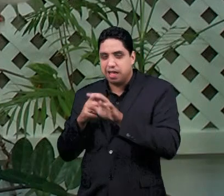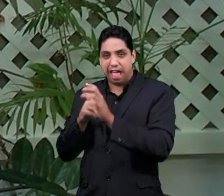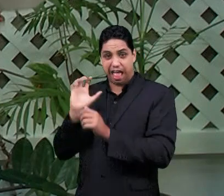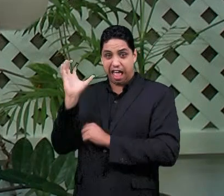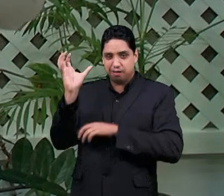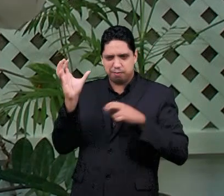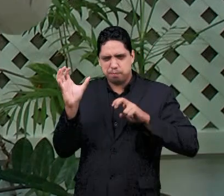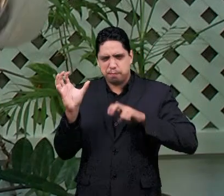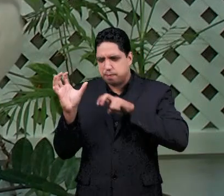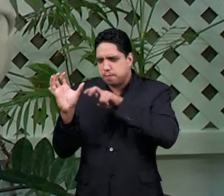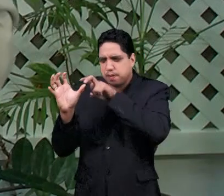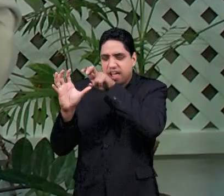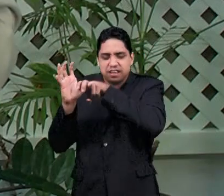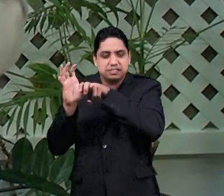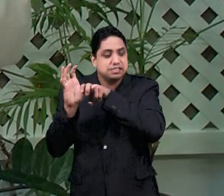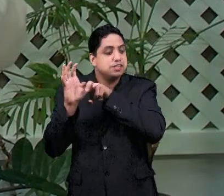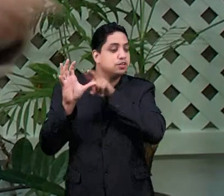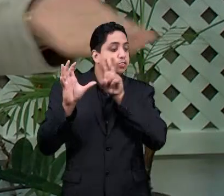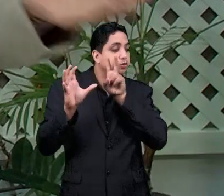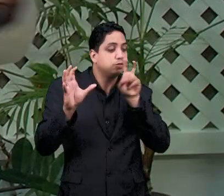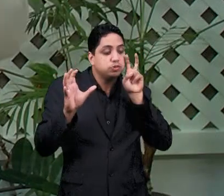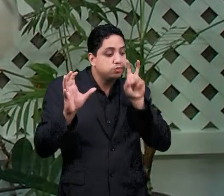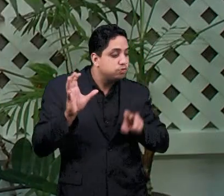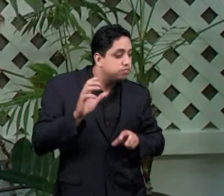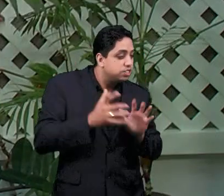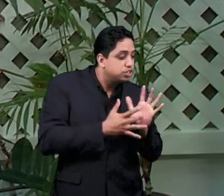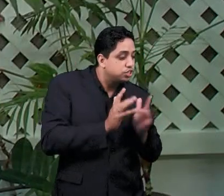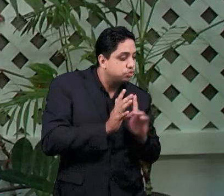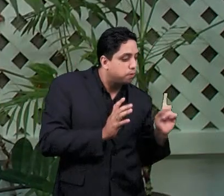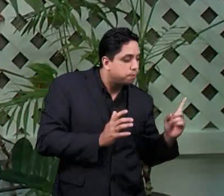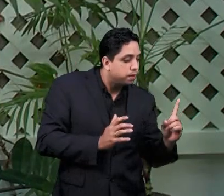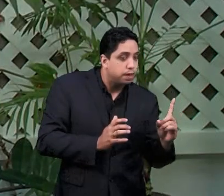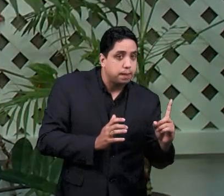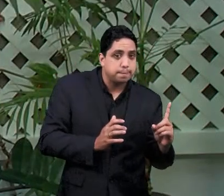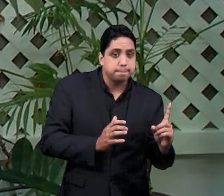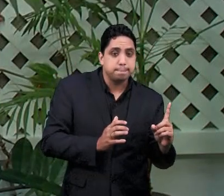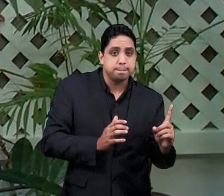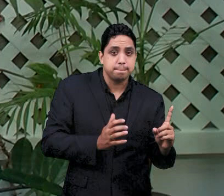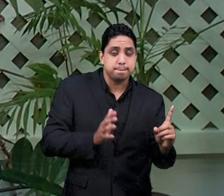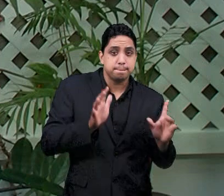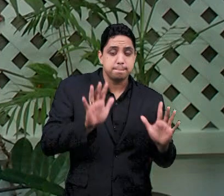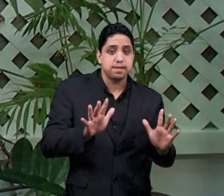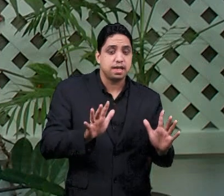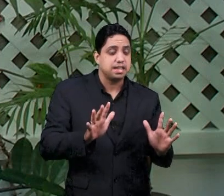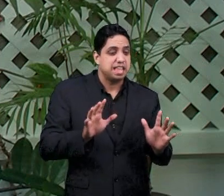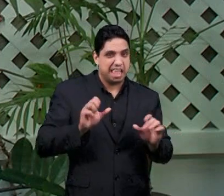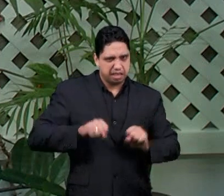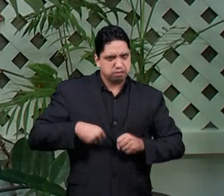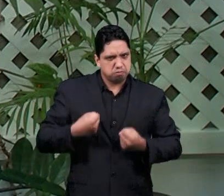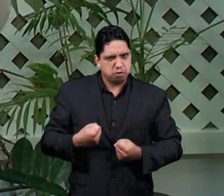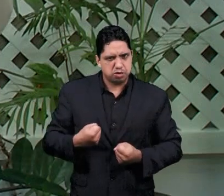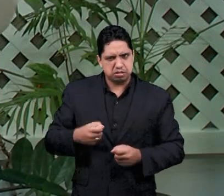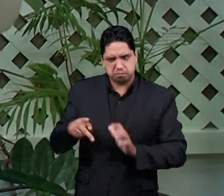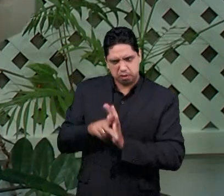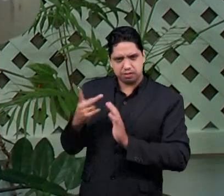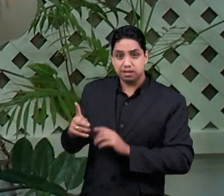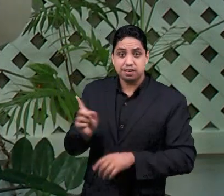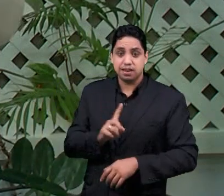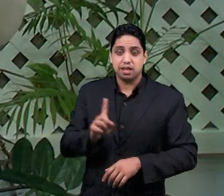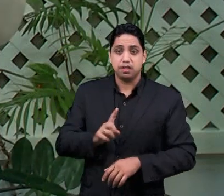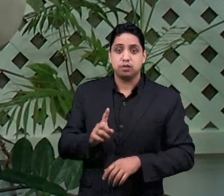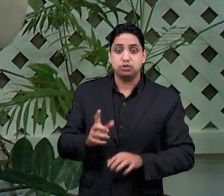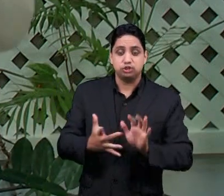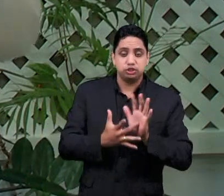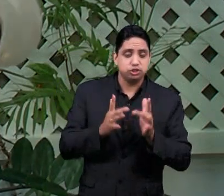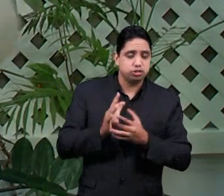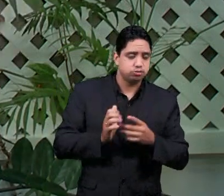quel religieux, certainement. Vous voyez, il a fait un effort, mais ce n'est pas son effort qui l'a sauvé. Ce qui l'a